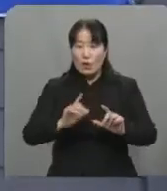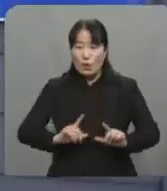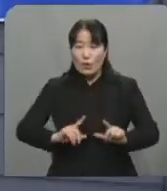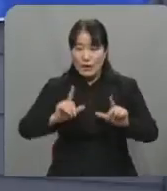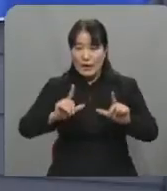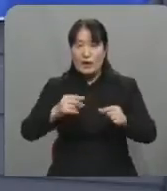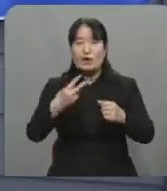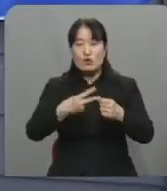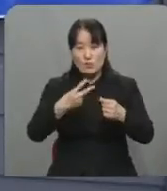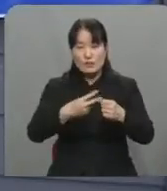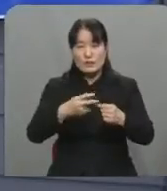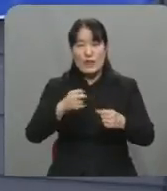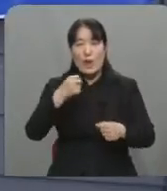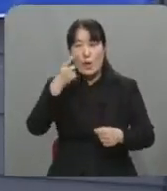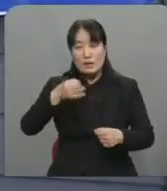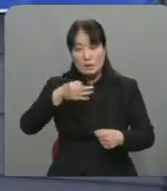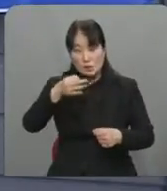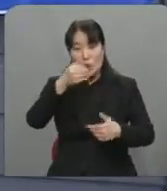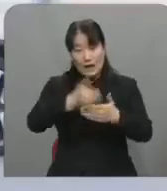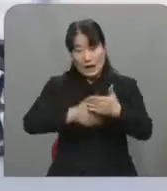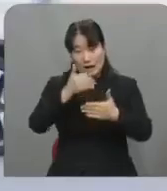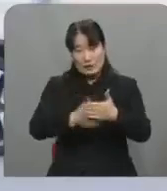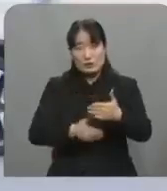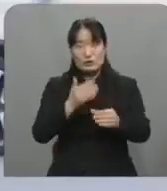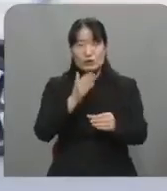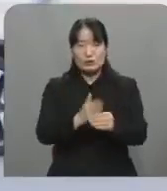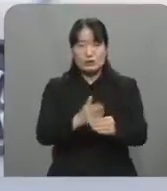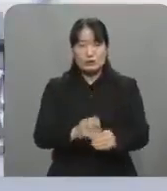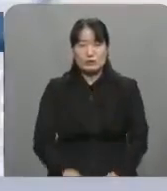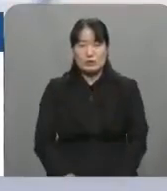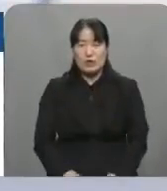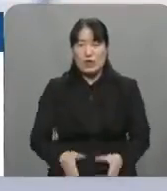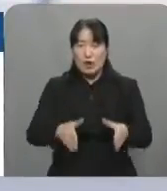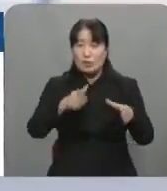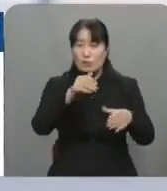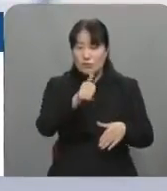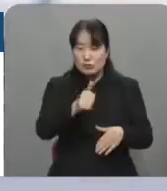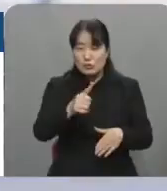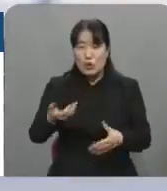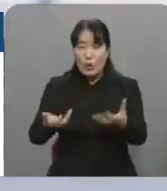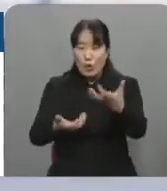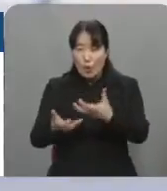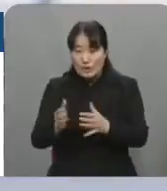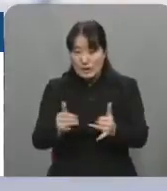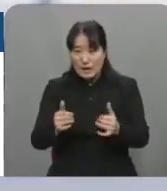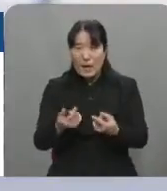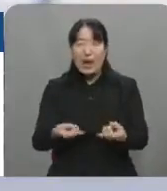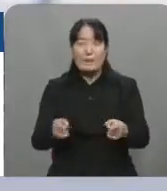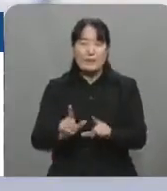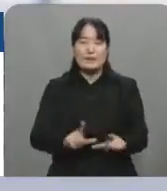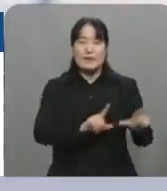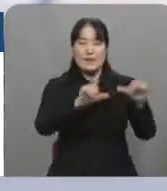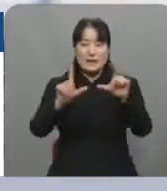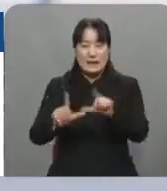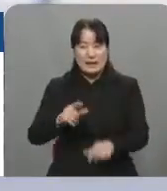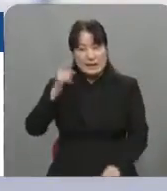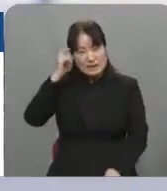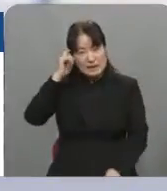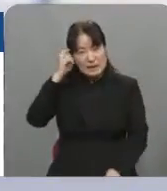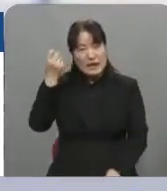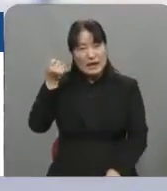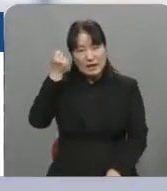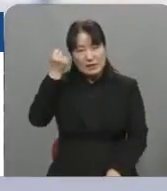임대료를 깎아 주는 겁니다 임대인 하고 임차해 나 옥 같이 상생 하면서 살아야 된다 어 이런 생각을 늘 갖고